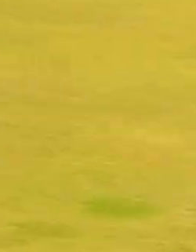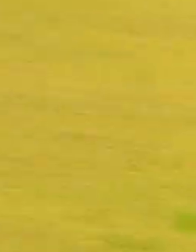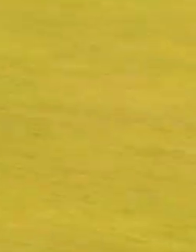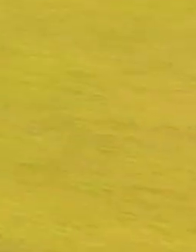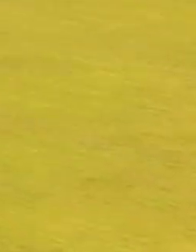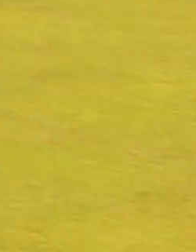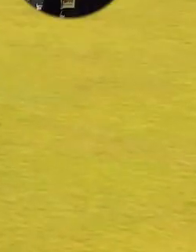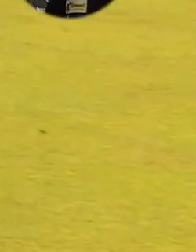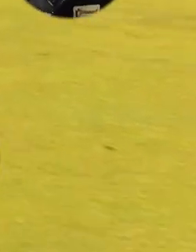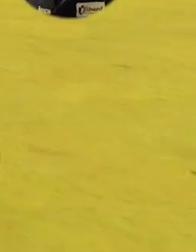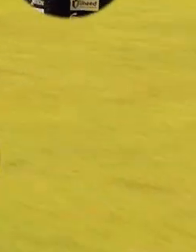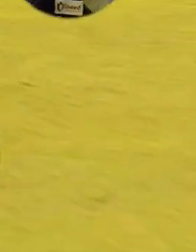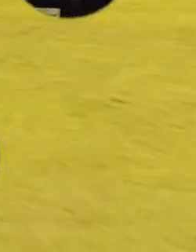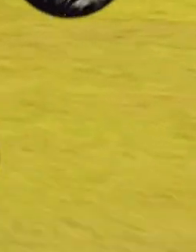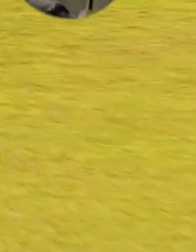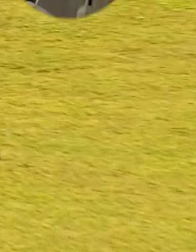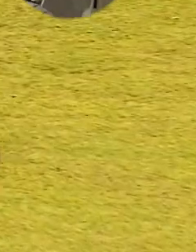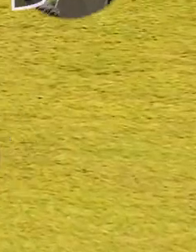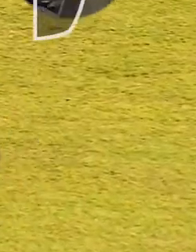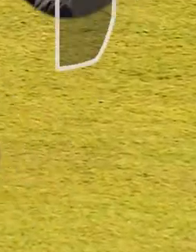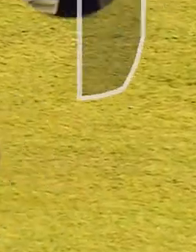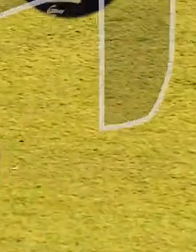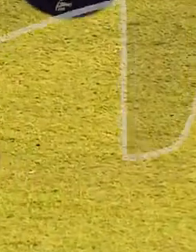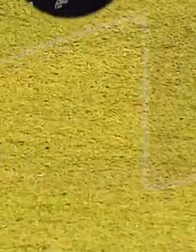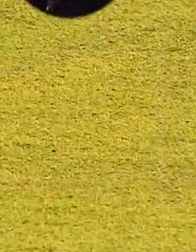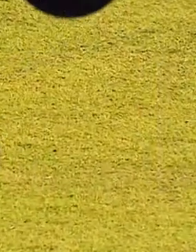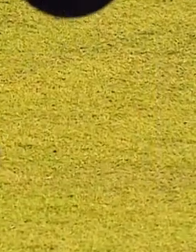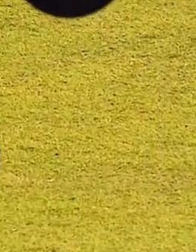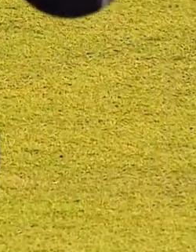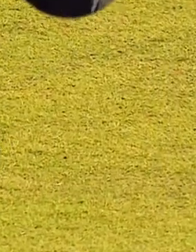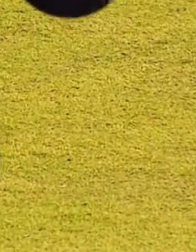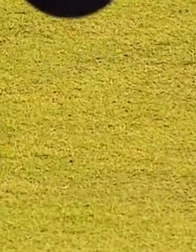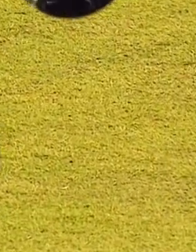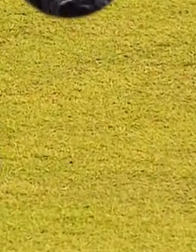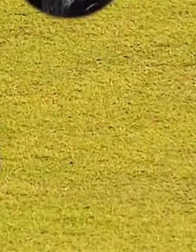5 또 또 뭐야 뭐 아